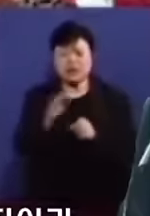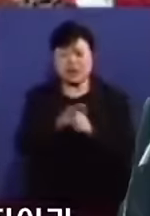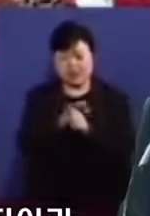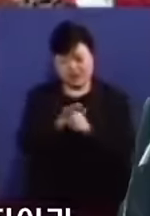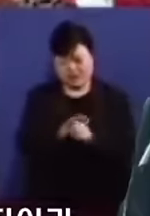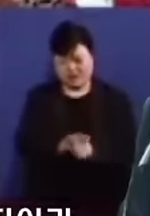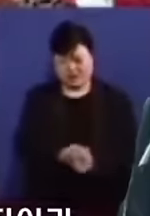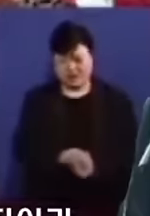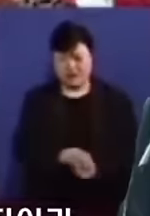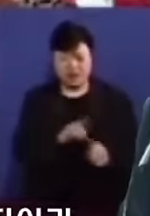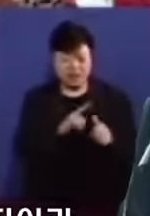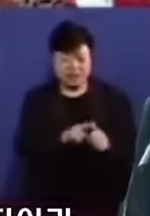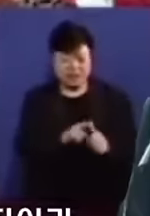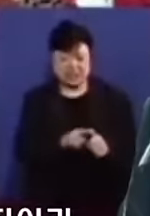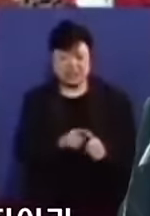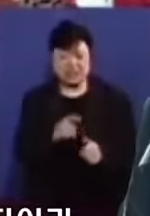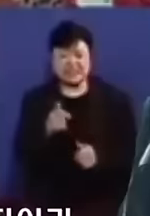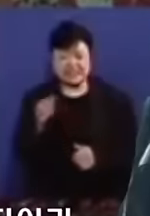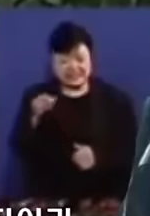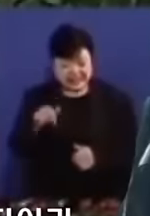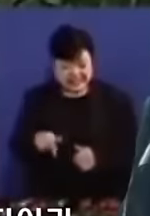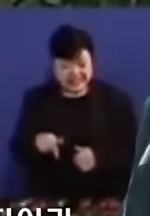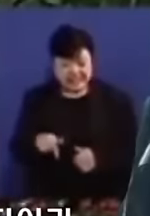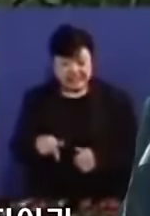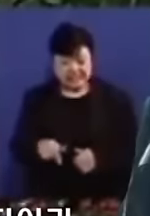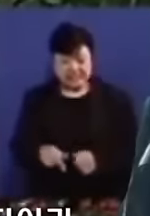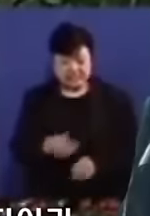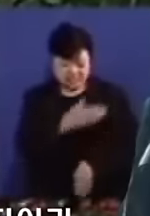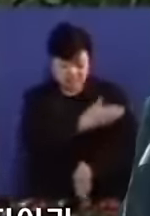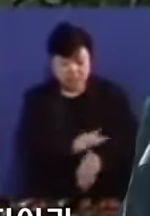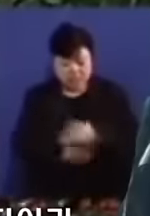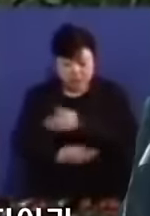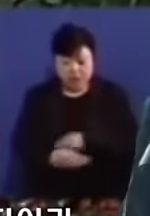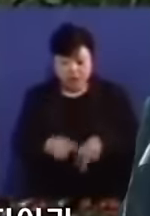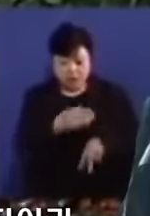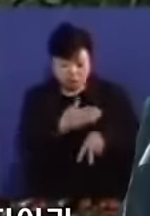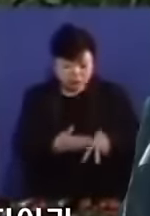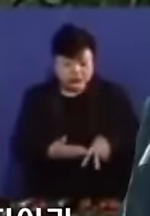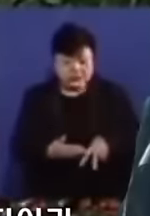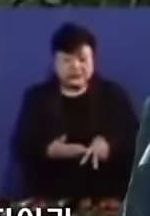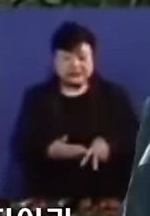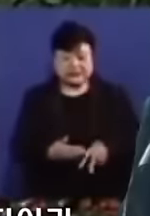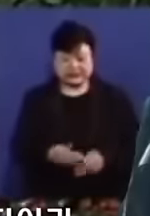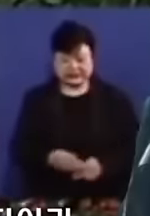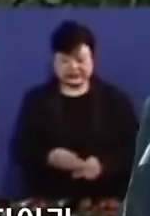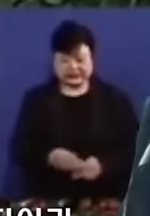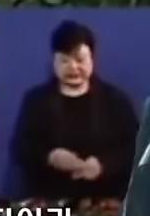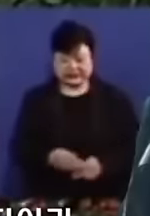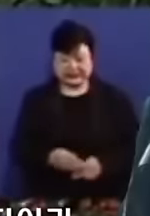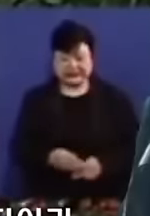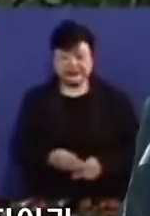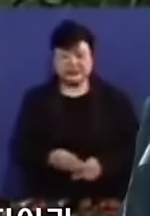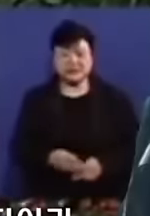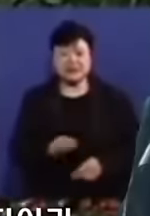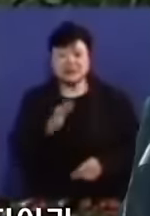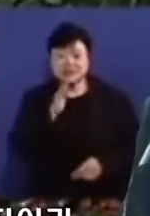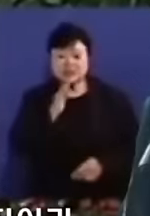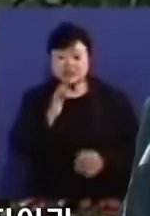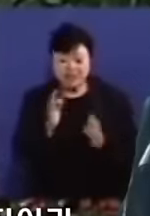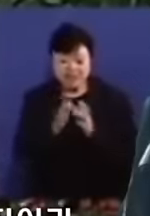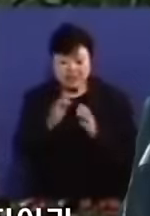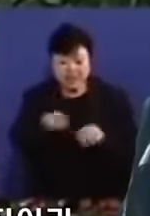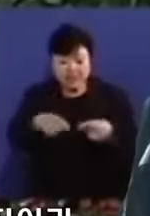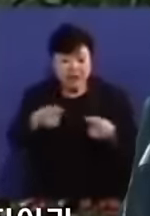닉 부이치치가 만든 비영리단이 재단인 사지 없는 삶, Life Without Limb라는 홈페이지에 들어가